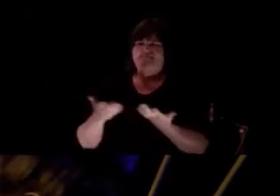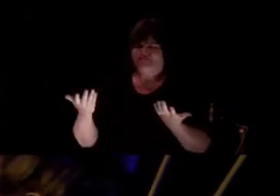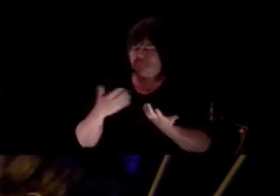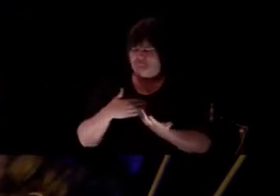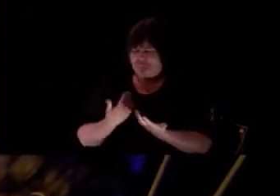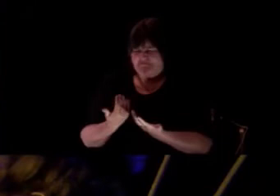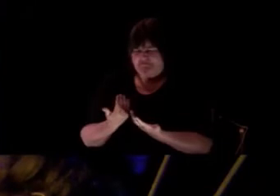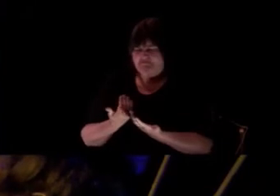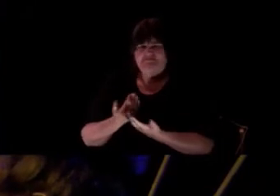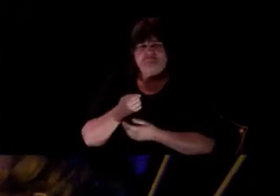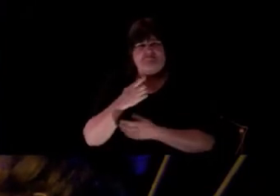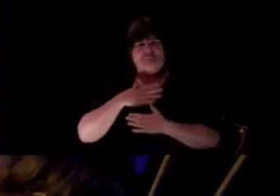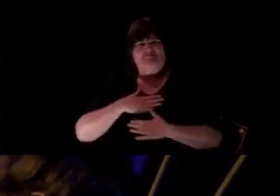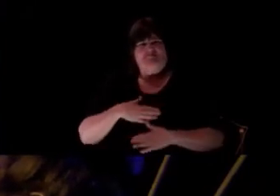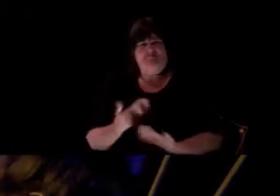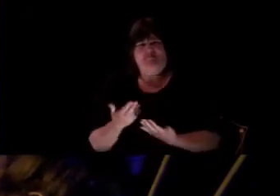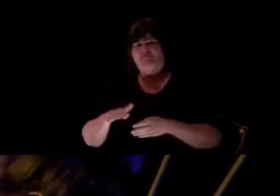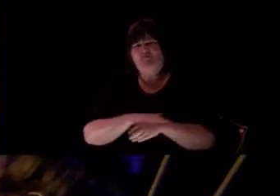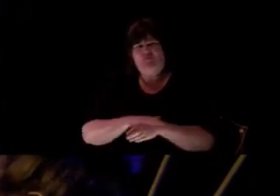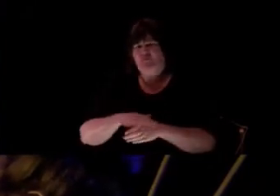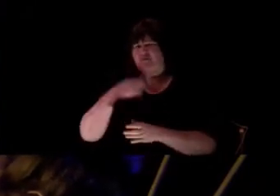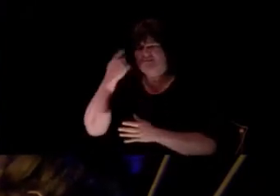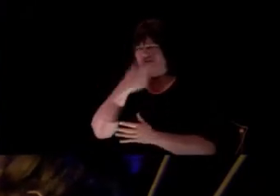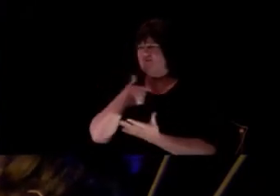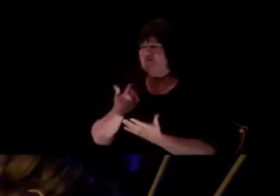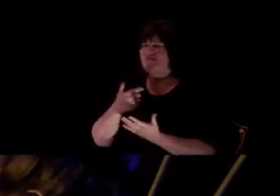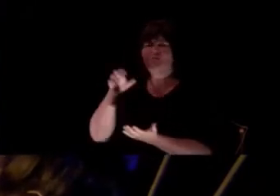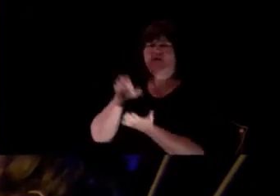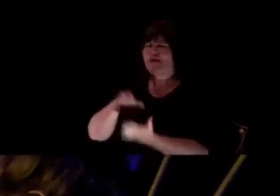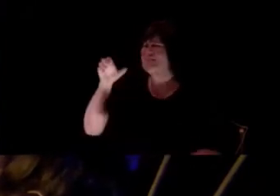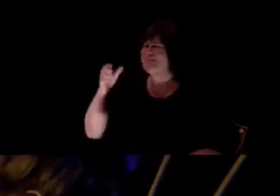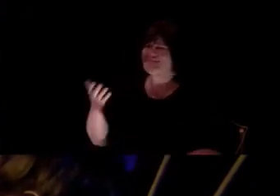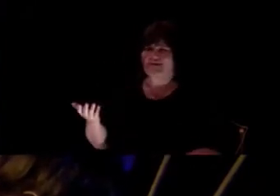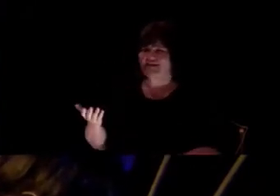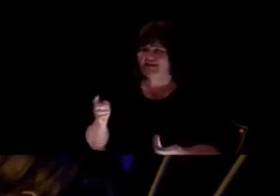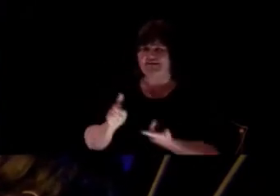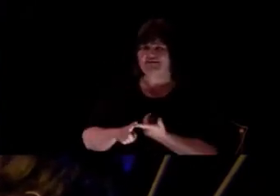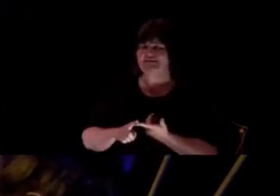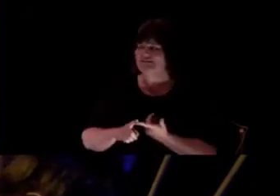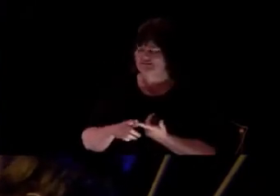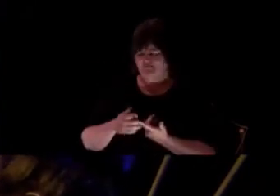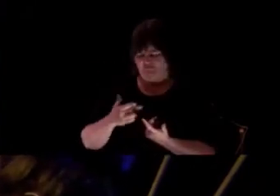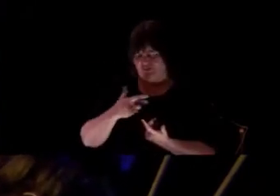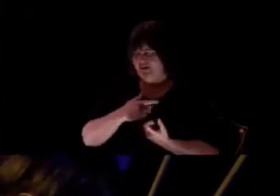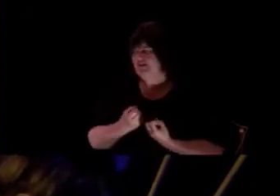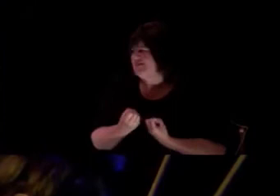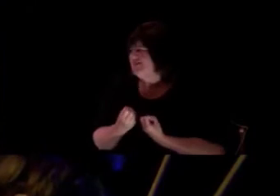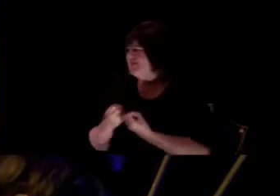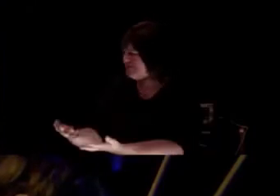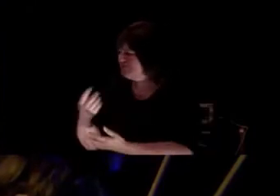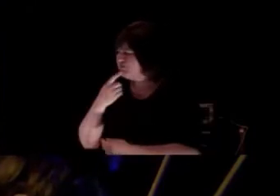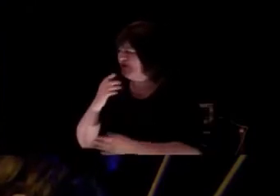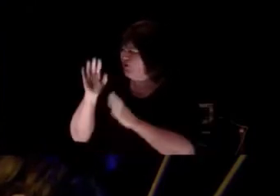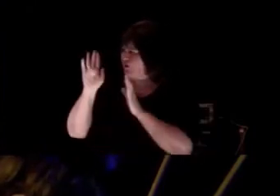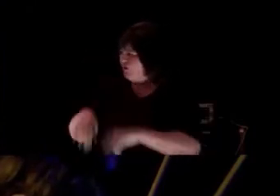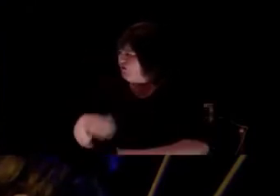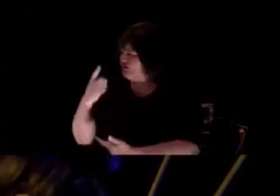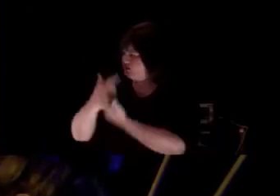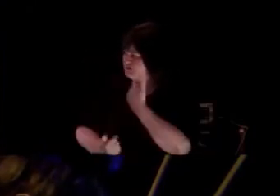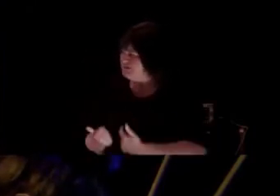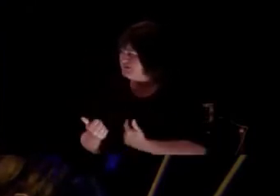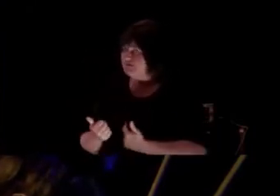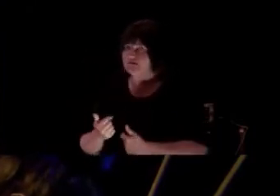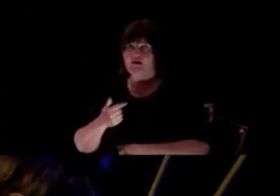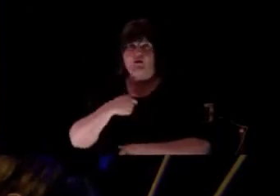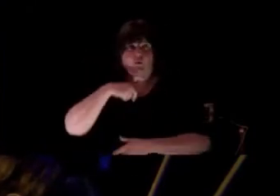noe følelser i, ordentlige følelser i det ansiktet. Det ikke noe ekte. Det ikke noe fra hjertet deres som sier at å, dette trist, og da blir jeg